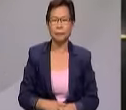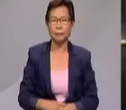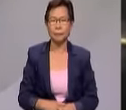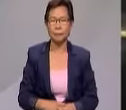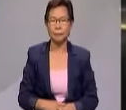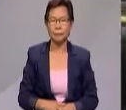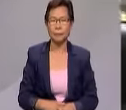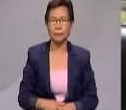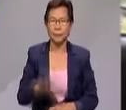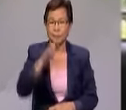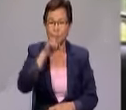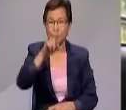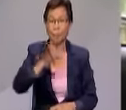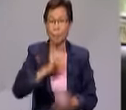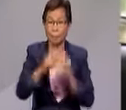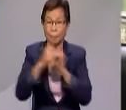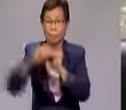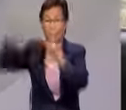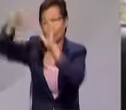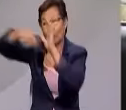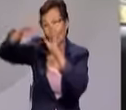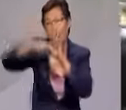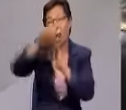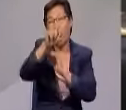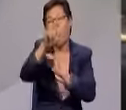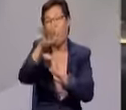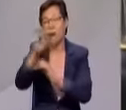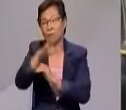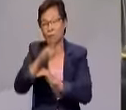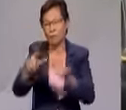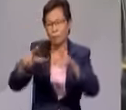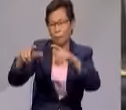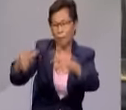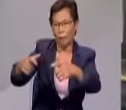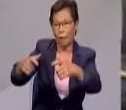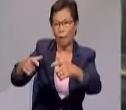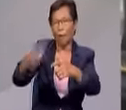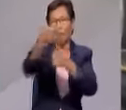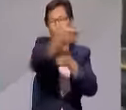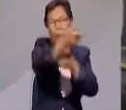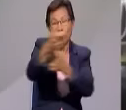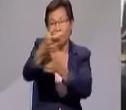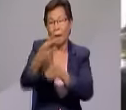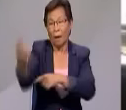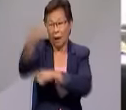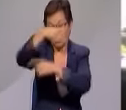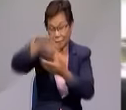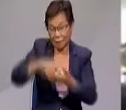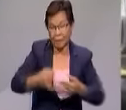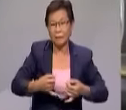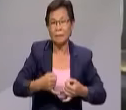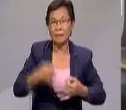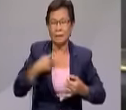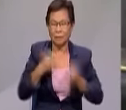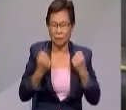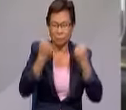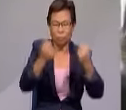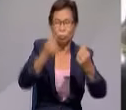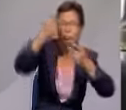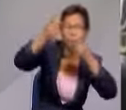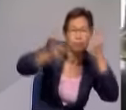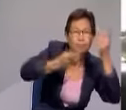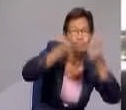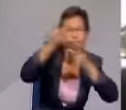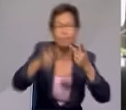Baik, sekarang ini saya bersama dengan juru kamera Alif dan juga pasukan bomba pada hari ini dalam jalanan untuk meninjau